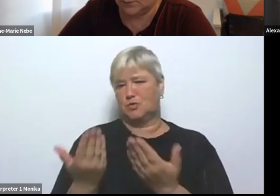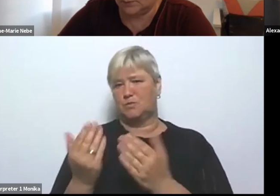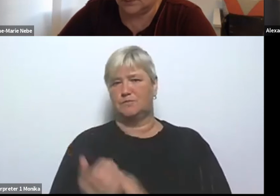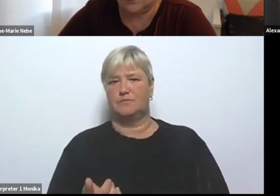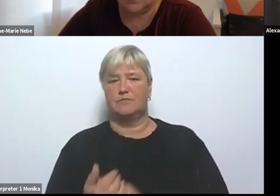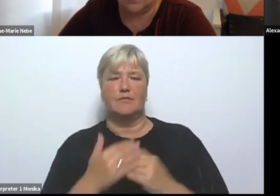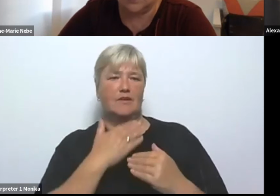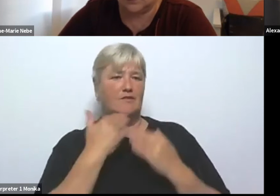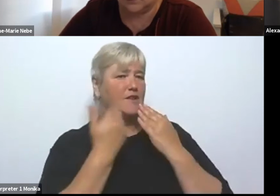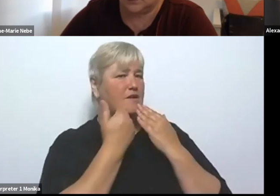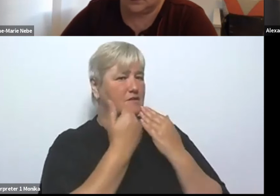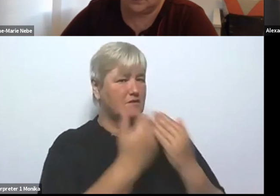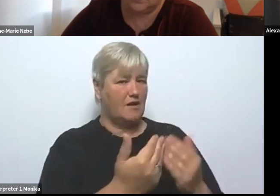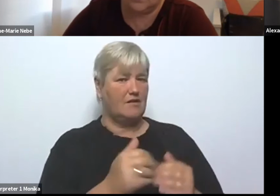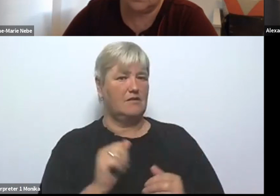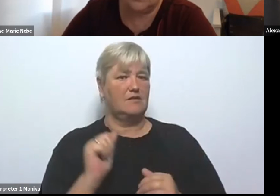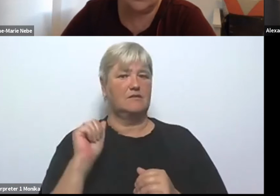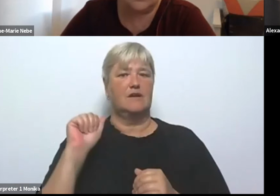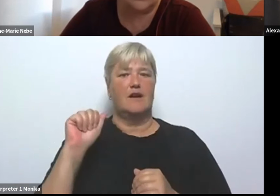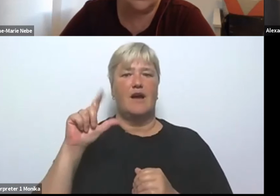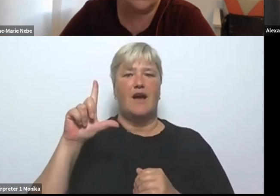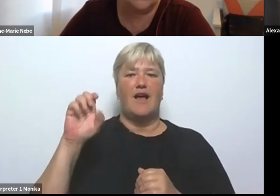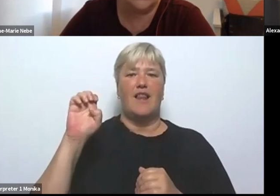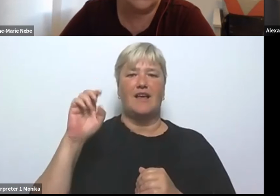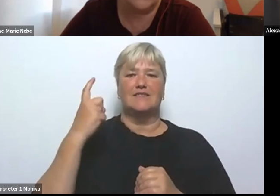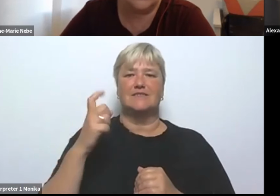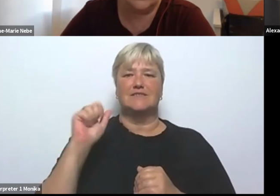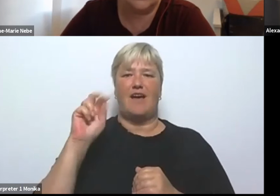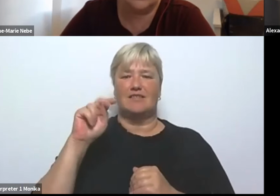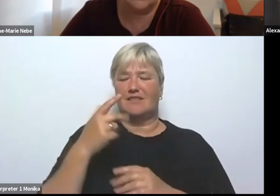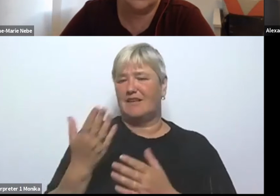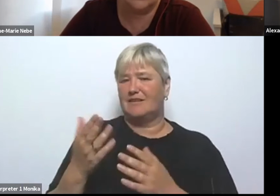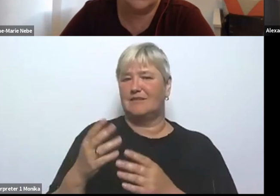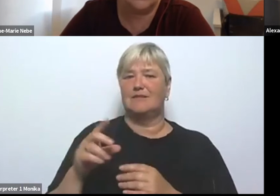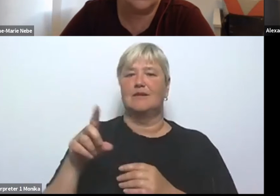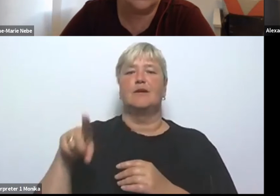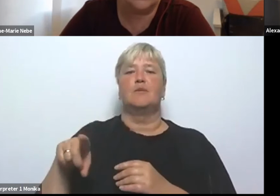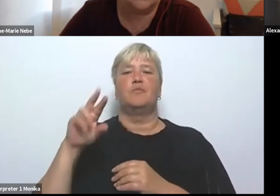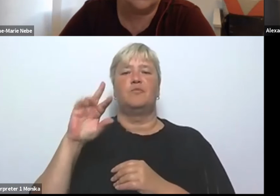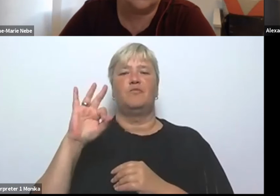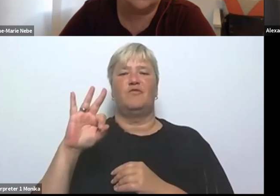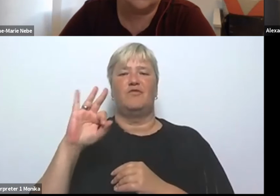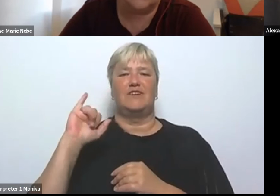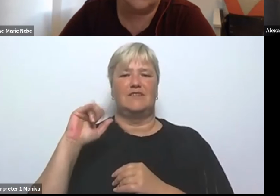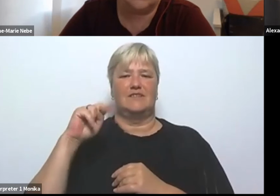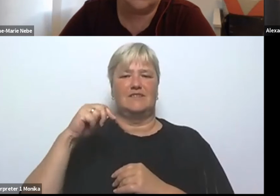Vielen herzlichen Dank. Alexander ist schon angesprochen worden, Alexander Pfingstl,